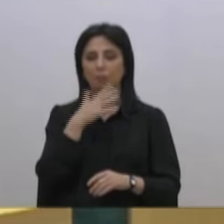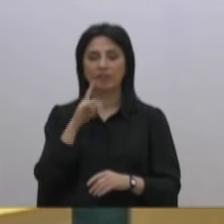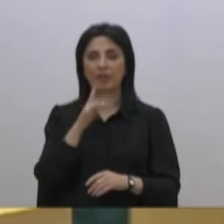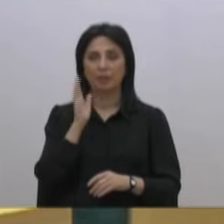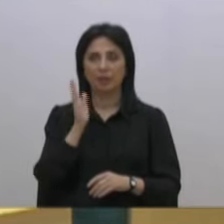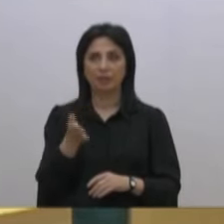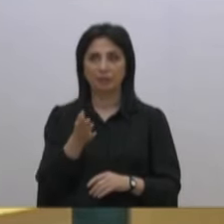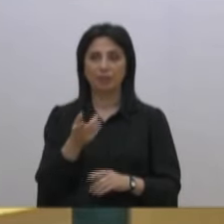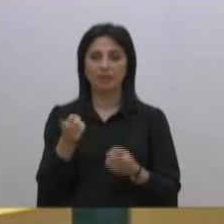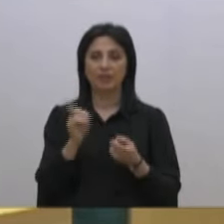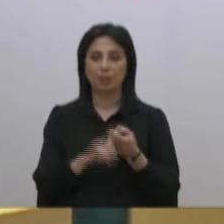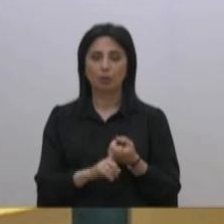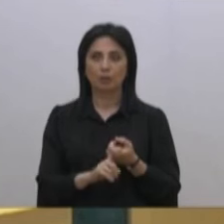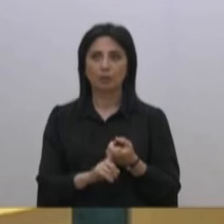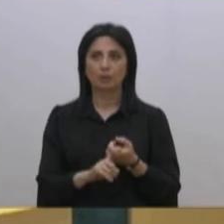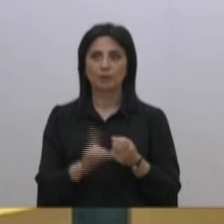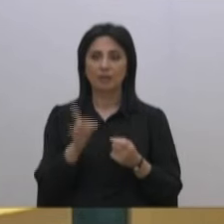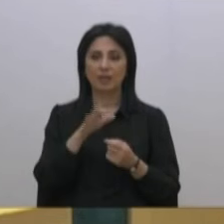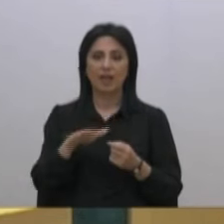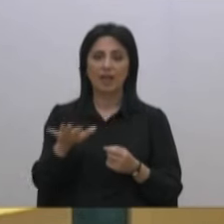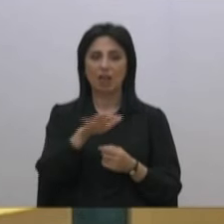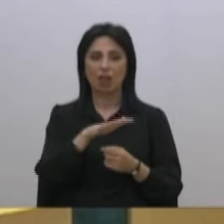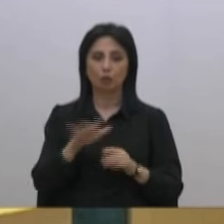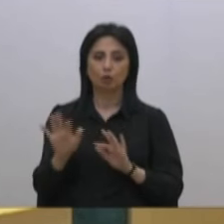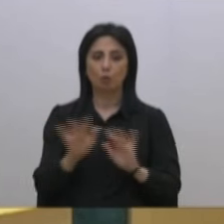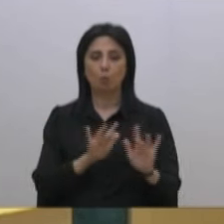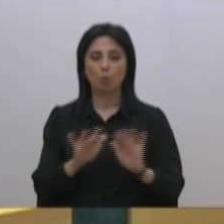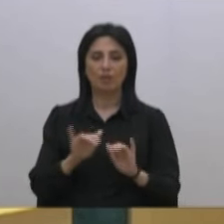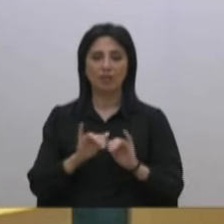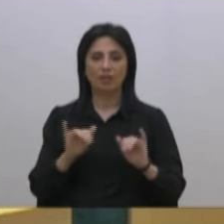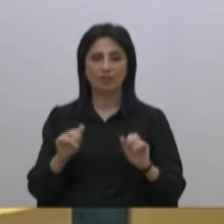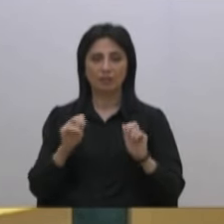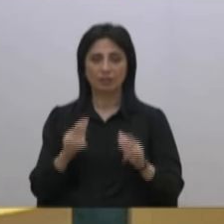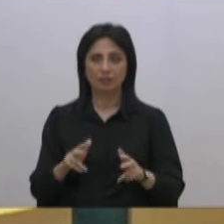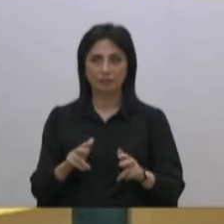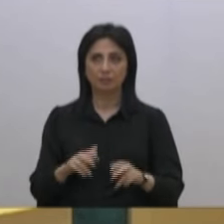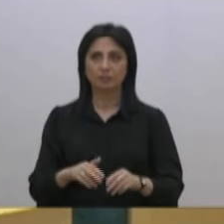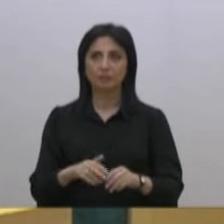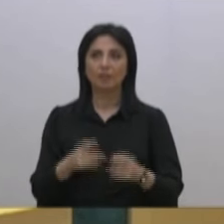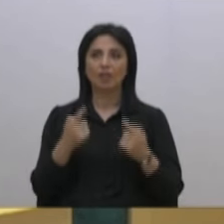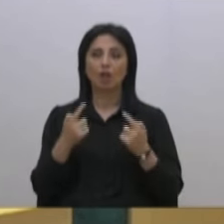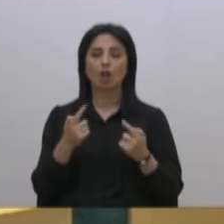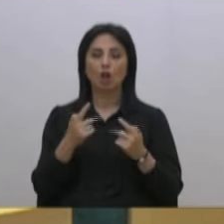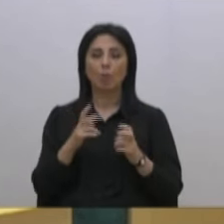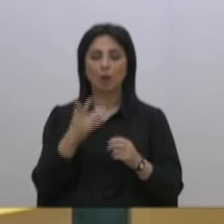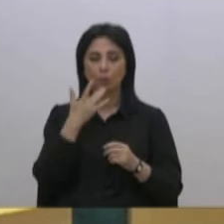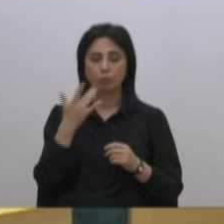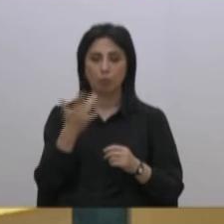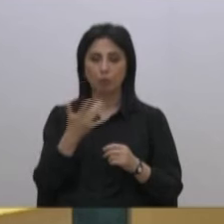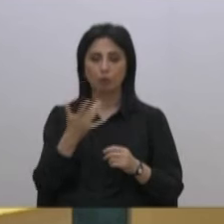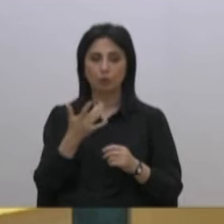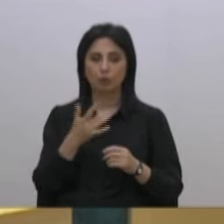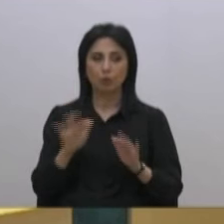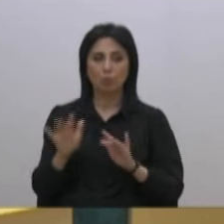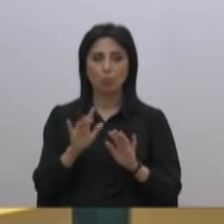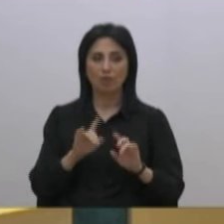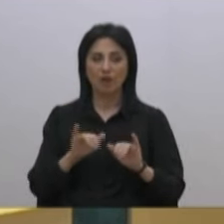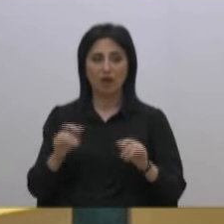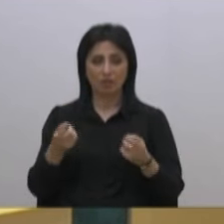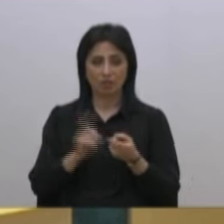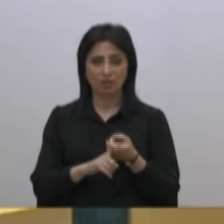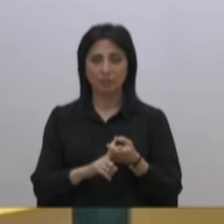იქნება დამოკიდებული რეგიონში მოვლენების განვითარებაზე, გლობალურად პოლიტიკური მოვლენების